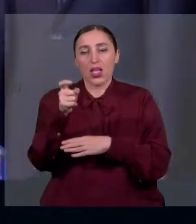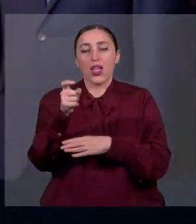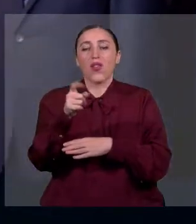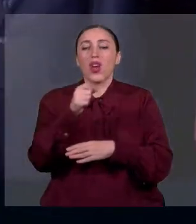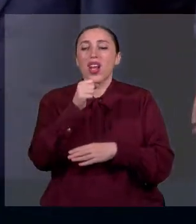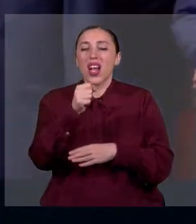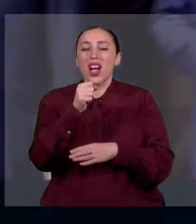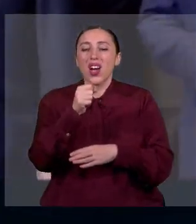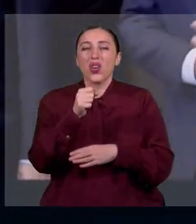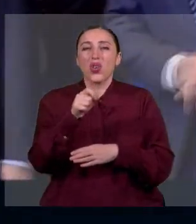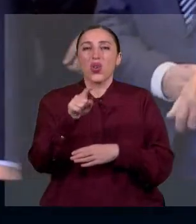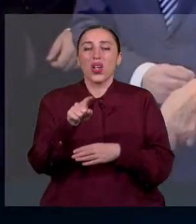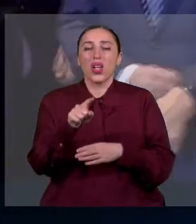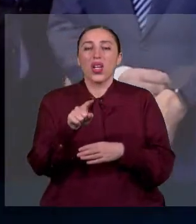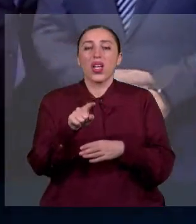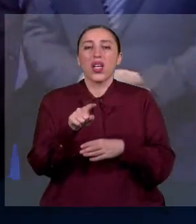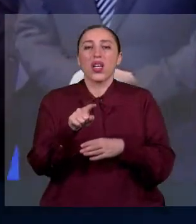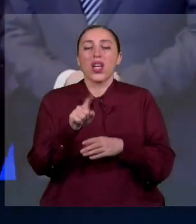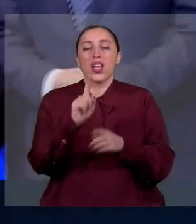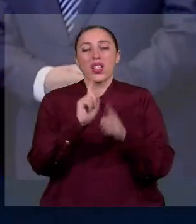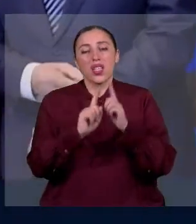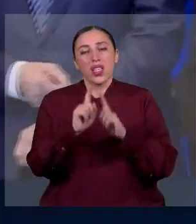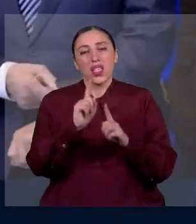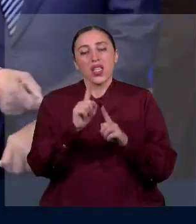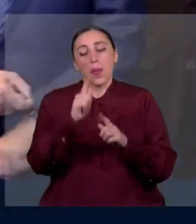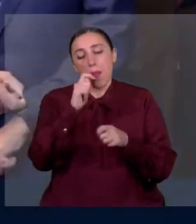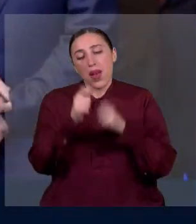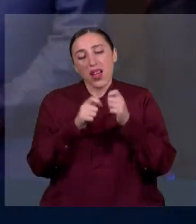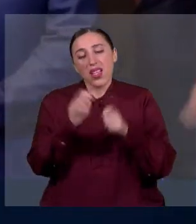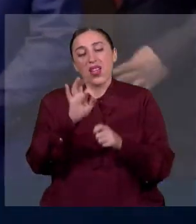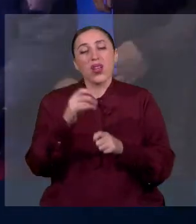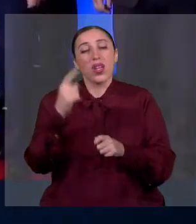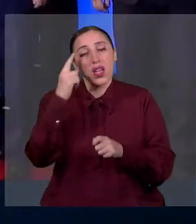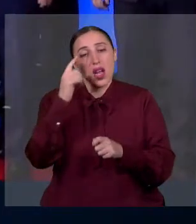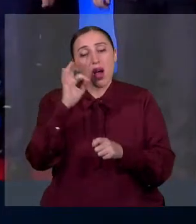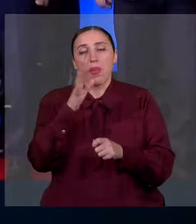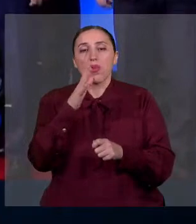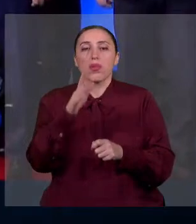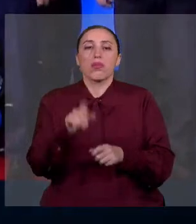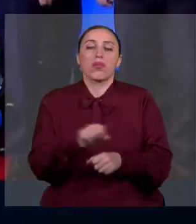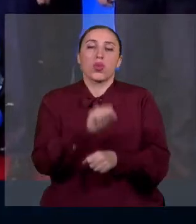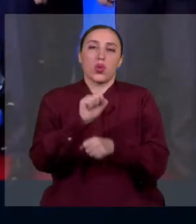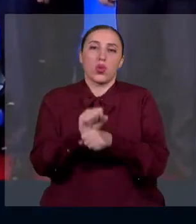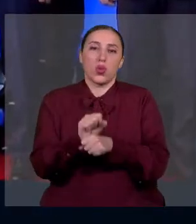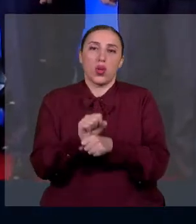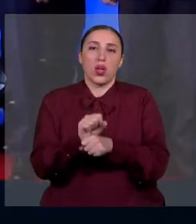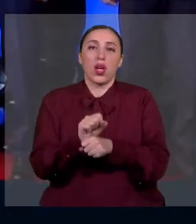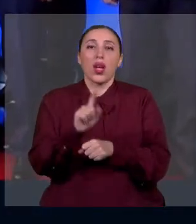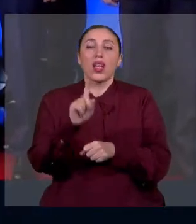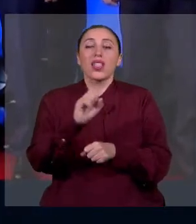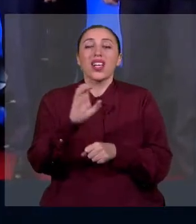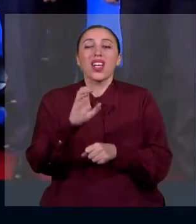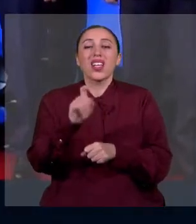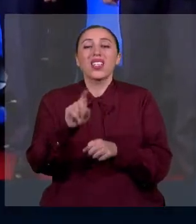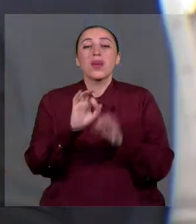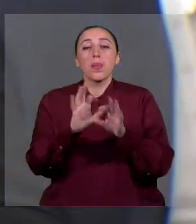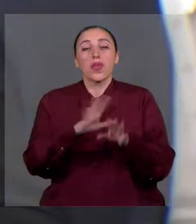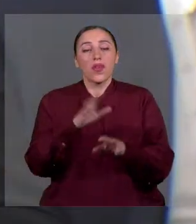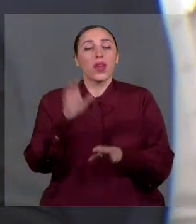լրագրողներին այդ նիստի մանրամասները հասկանալու համար, համար ընդհատվեց։ Առաջարկում եմ լսել Ստանիսլավ Զասի այդ